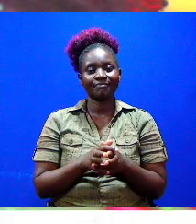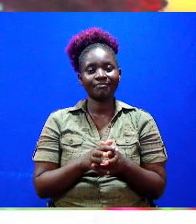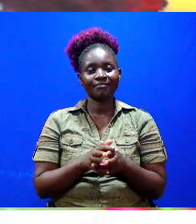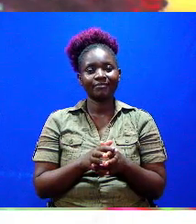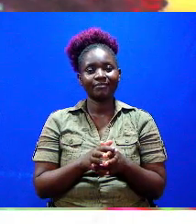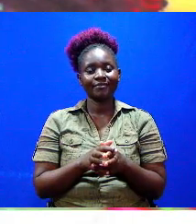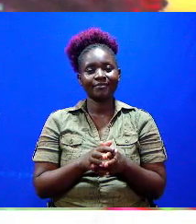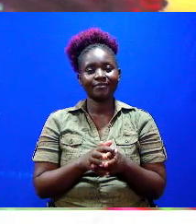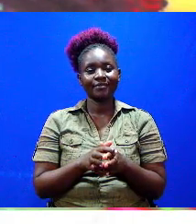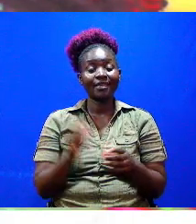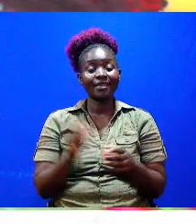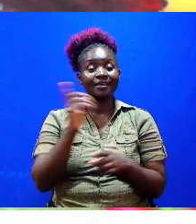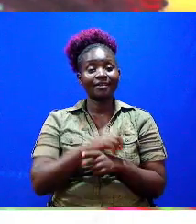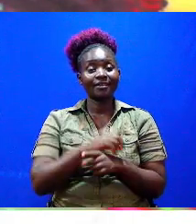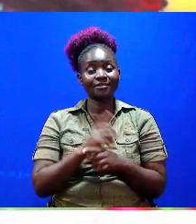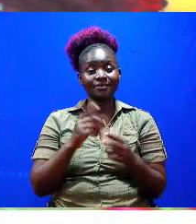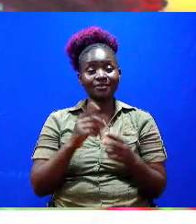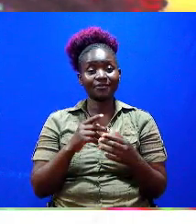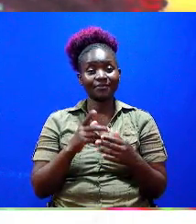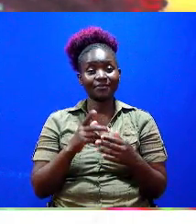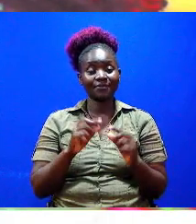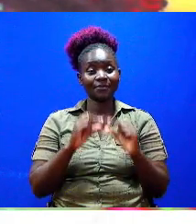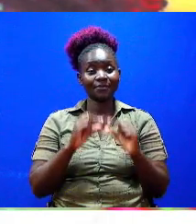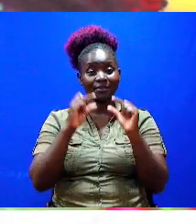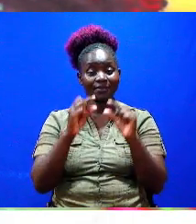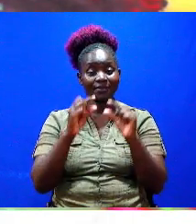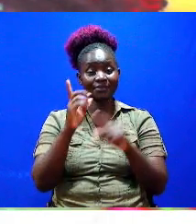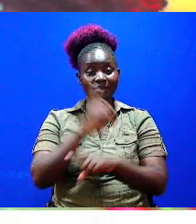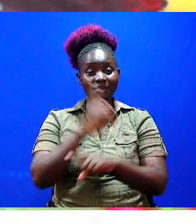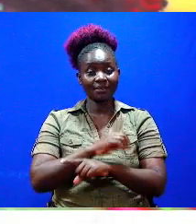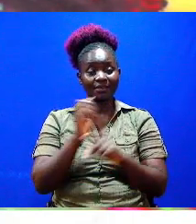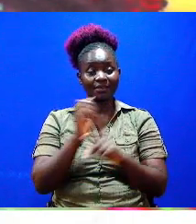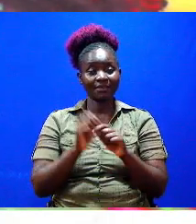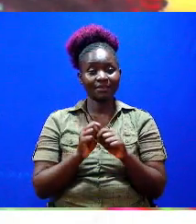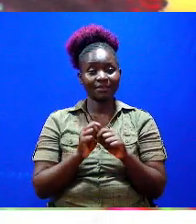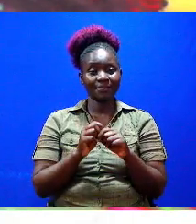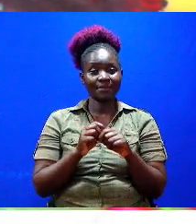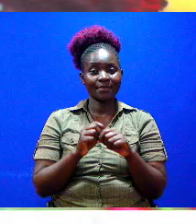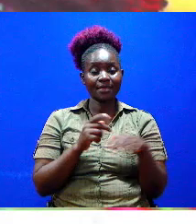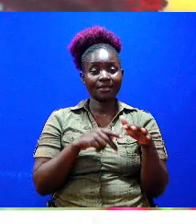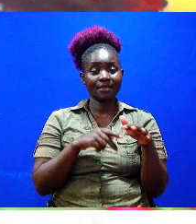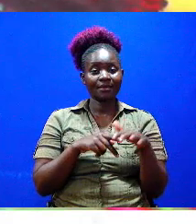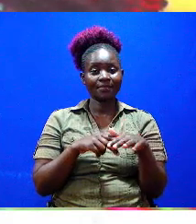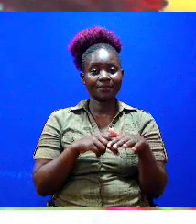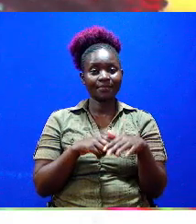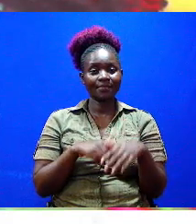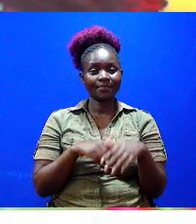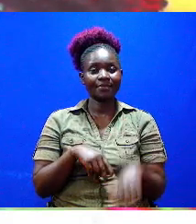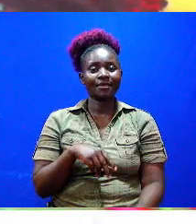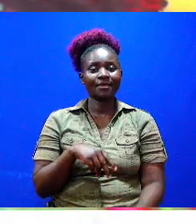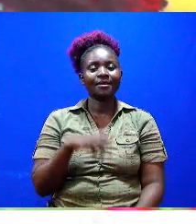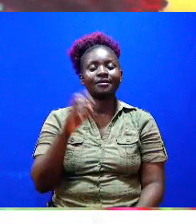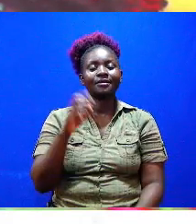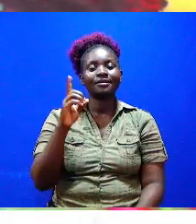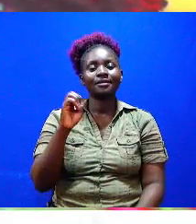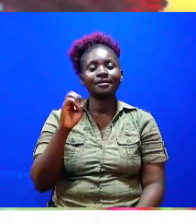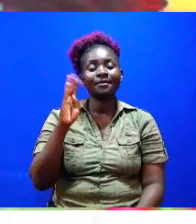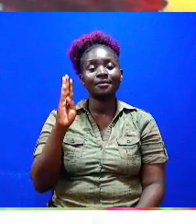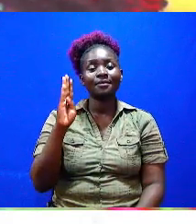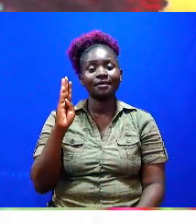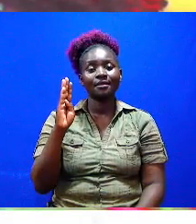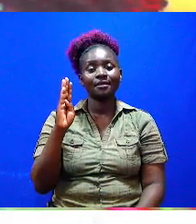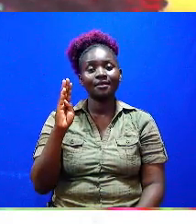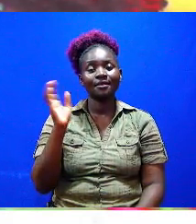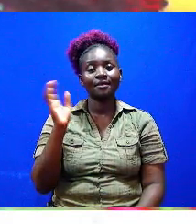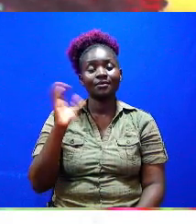nige skuru area ya nigo eskuru area ya KARI DEB yego toka se ekonstituensi